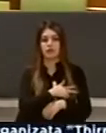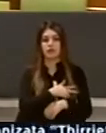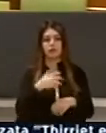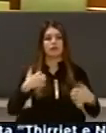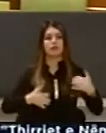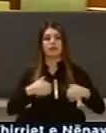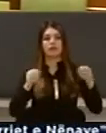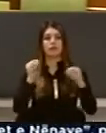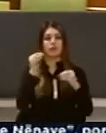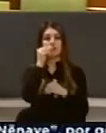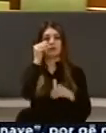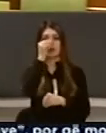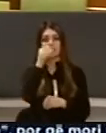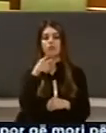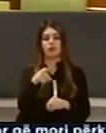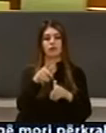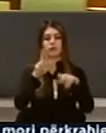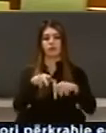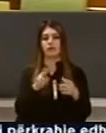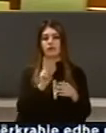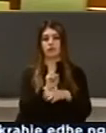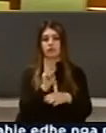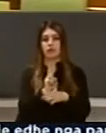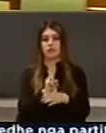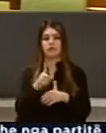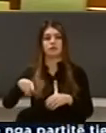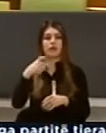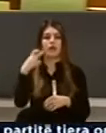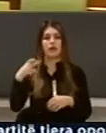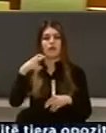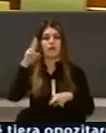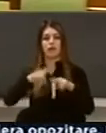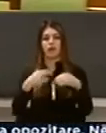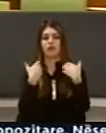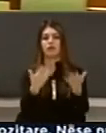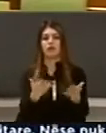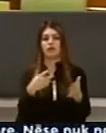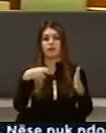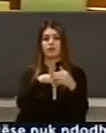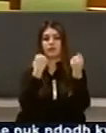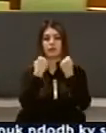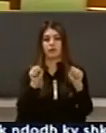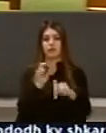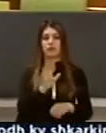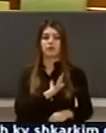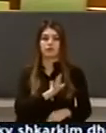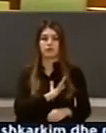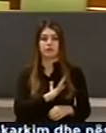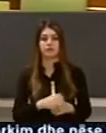të rritet, që mund të vështërsoj vendimin e vendeve anëtare të BE-s për të miratuar liberalizimin e vizave për